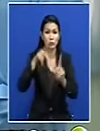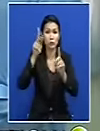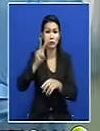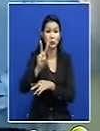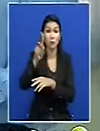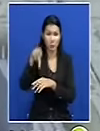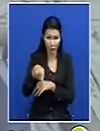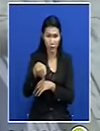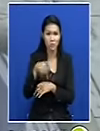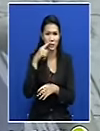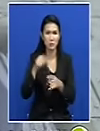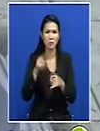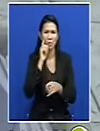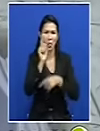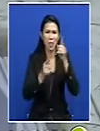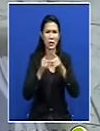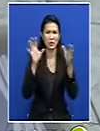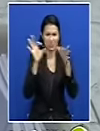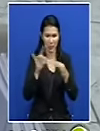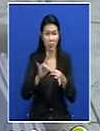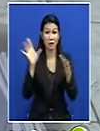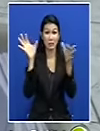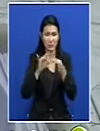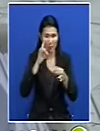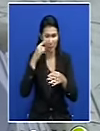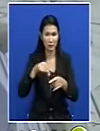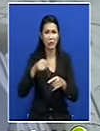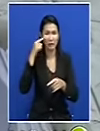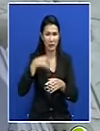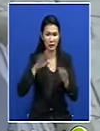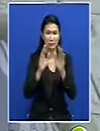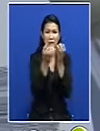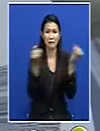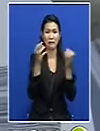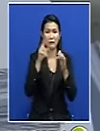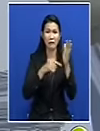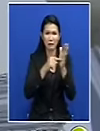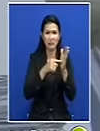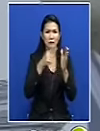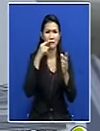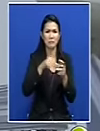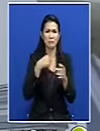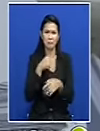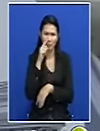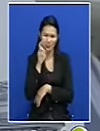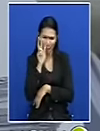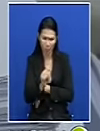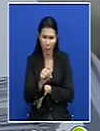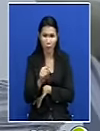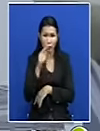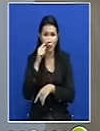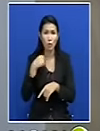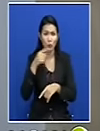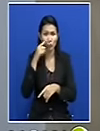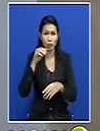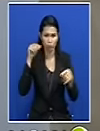ซึ่งหัวหน้าไปรษณีย์จังหวัดเชียงใหม่คุณบุญธรรมประสงค์วรกิจให้ข้อมูลว่าจดหมายเหล่านี้ไปพบที่ตู้ไปรษณีย์ในอ